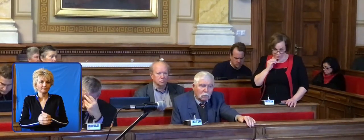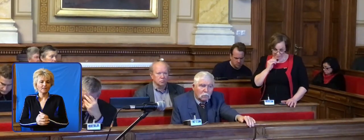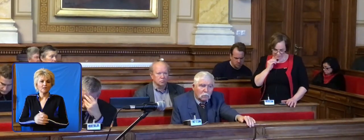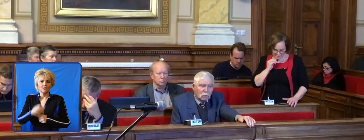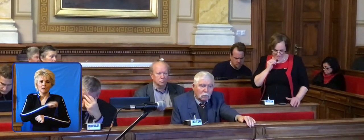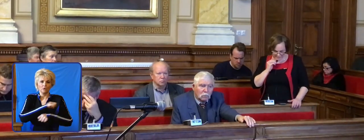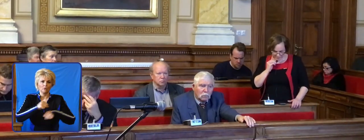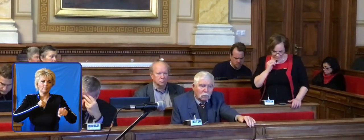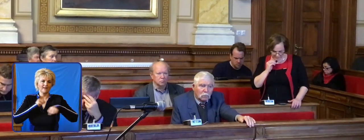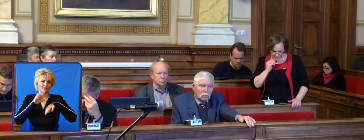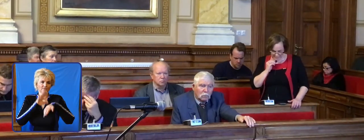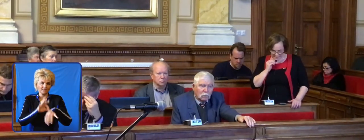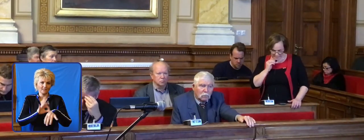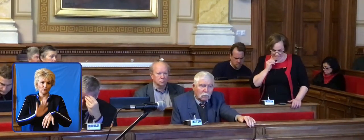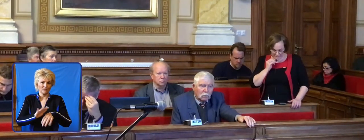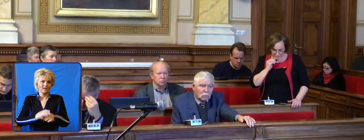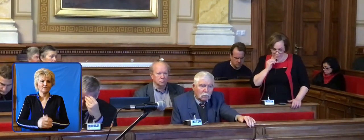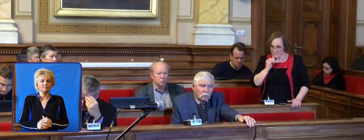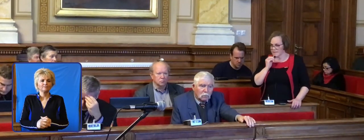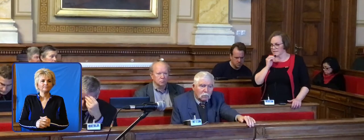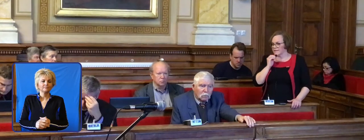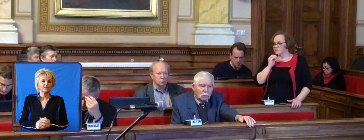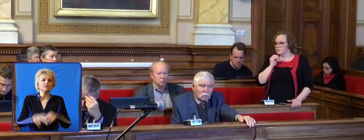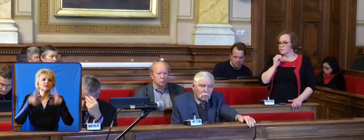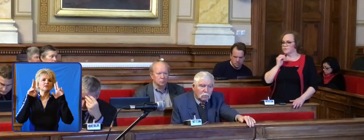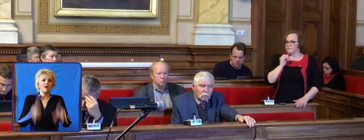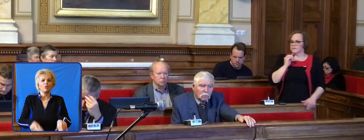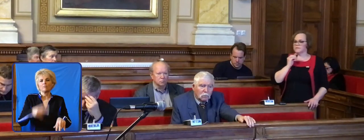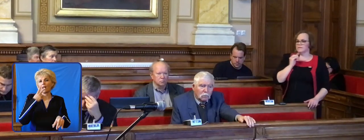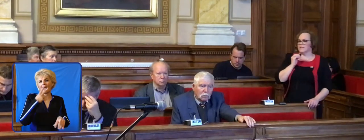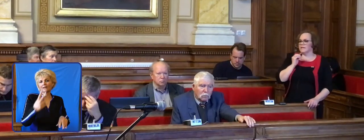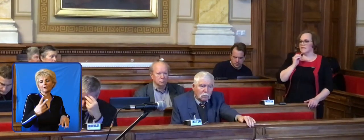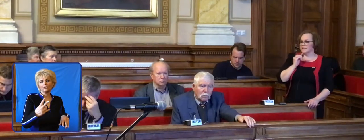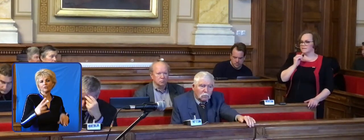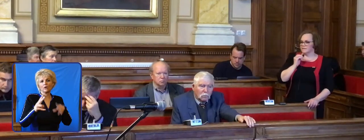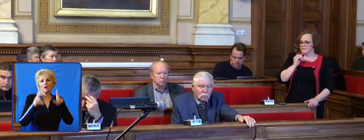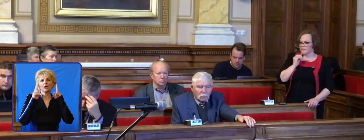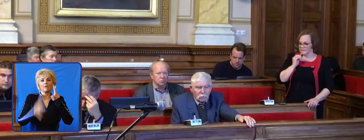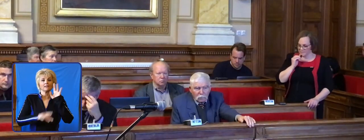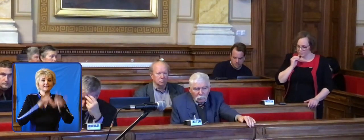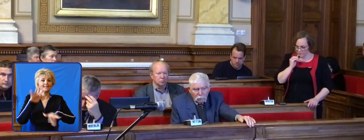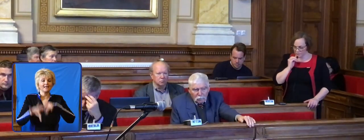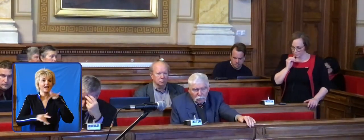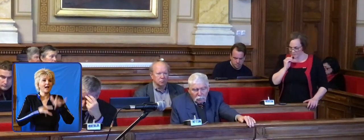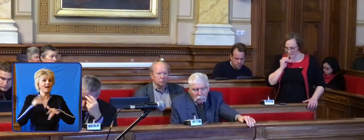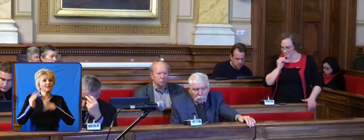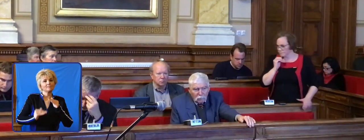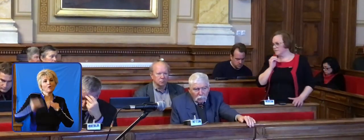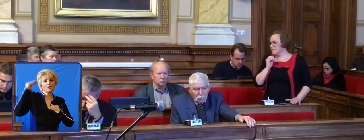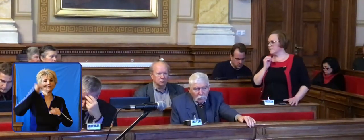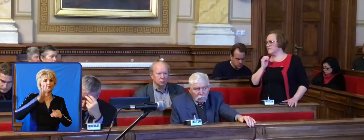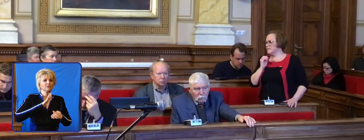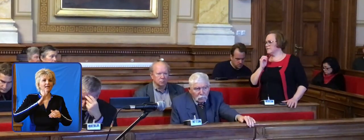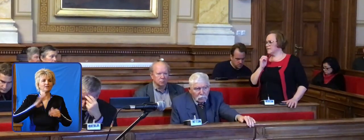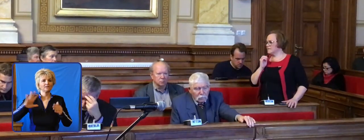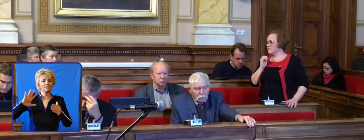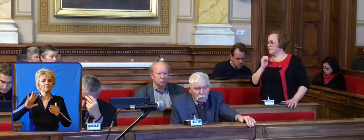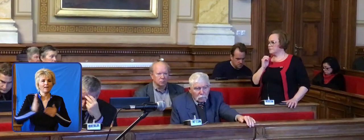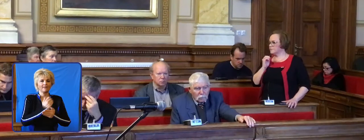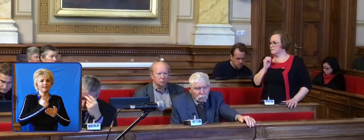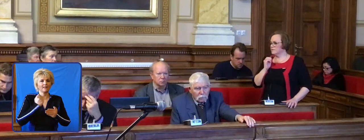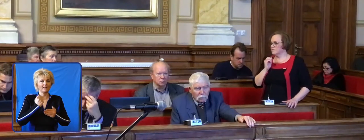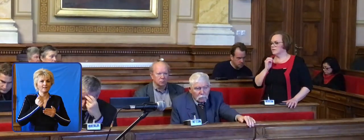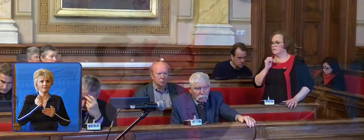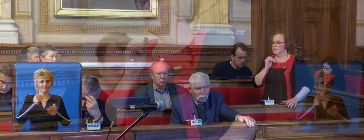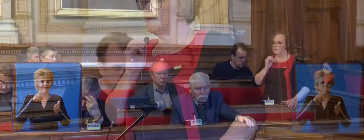az önkormányzat vezetését. És bizony, hát láthatjuk, hogy van néhány rendkívül magas kockázatú bevételi előirányzat